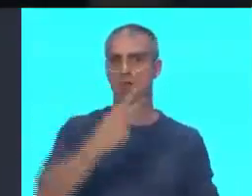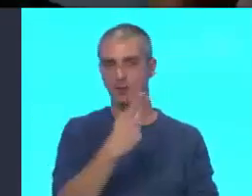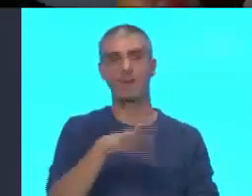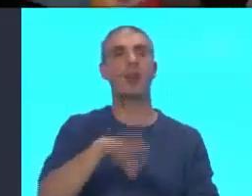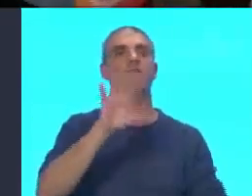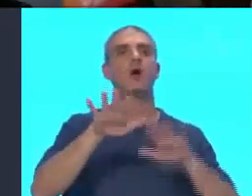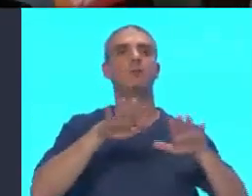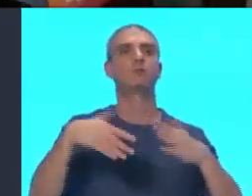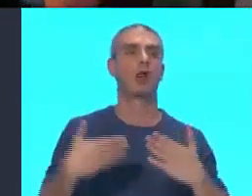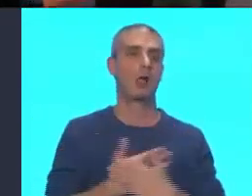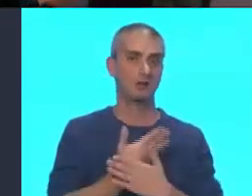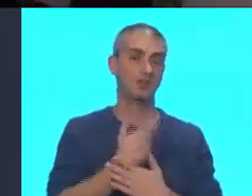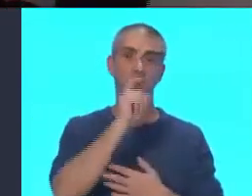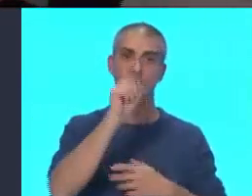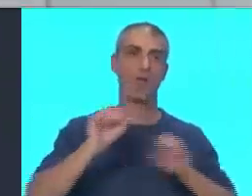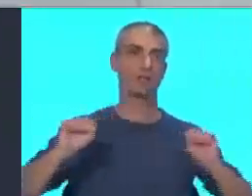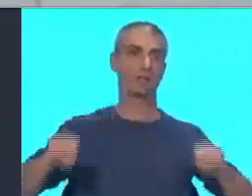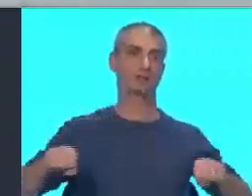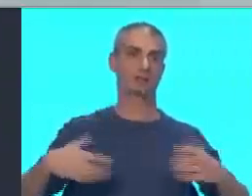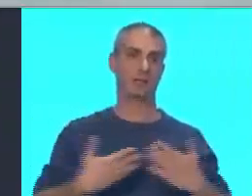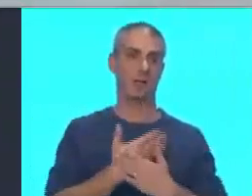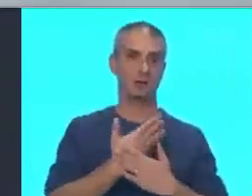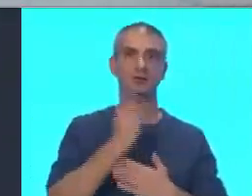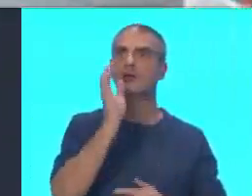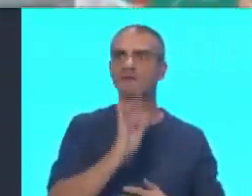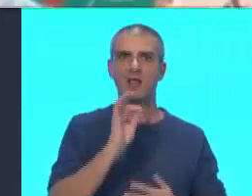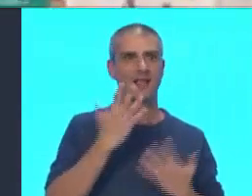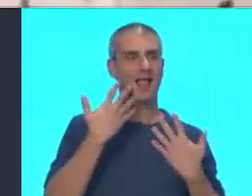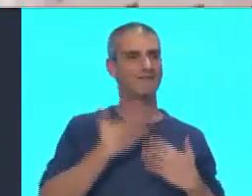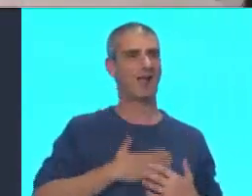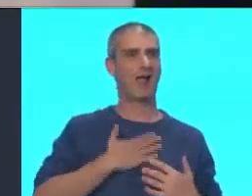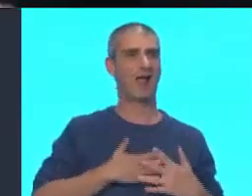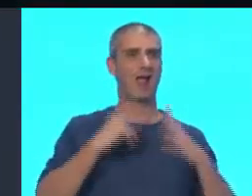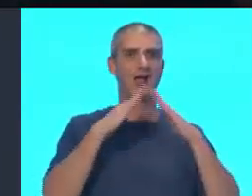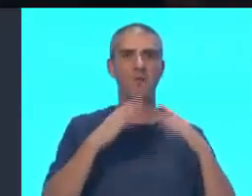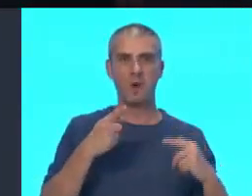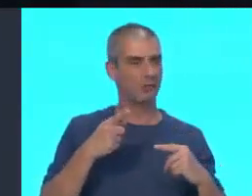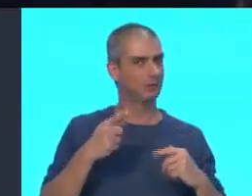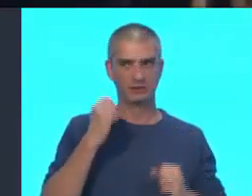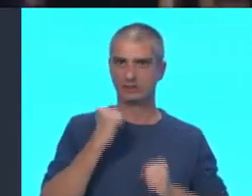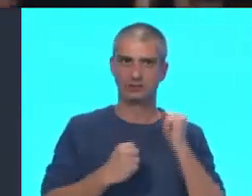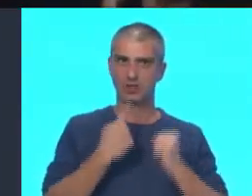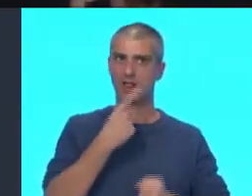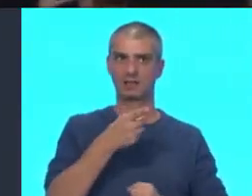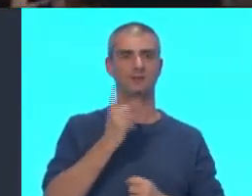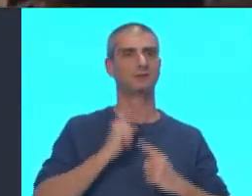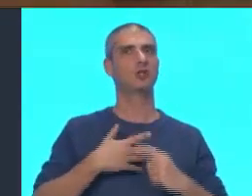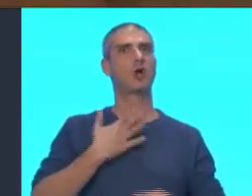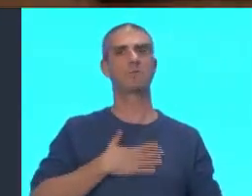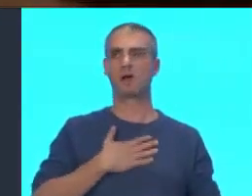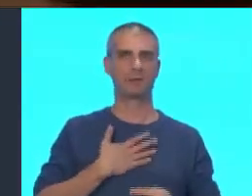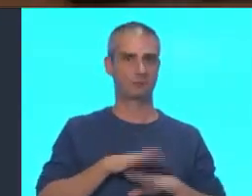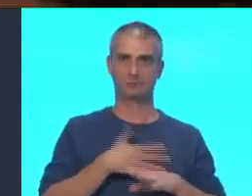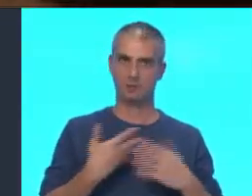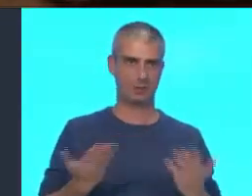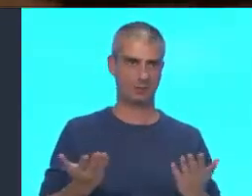חדשה ואולי גם נשיא חדש. ולמרות אווירת הקריסמס ברחוב, קשה לומר שמדובר ביום חד. Pues